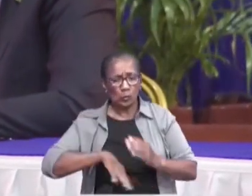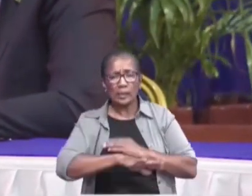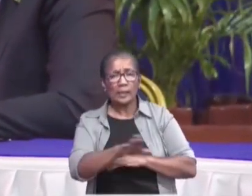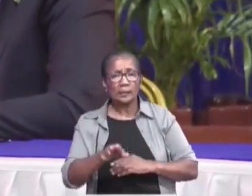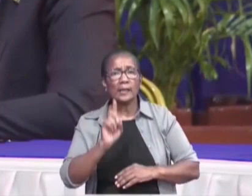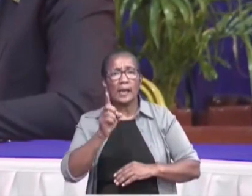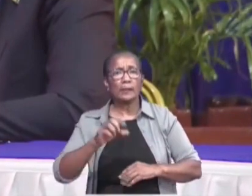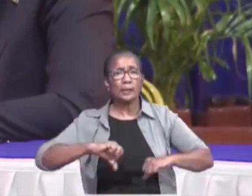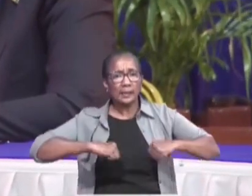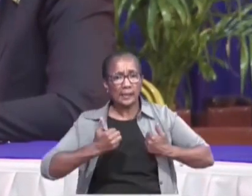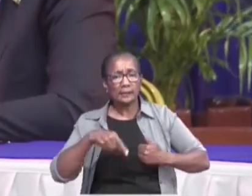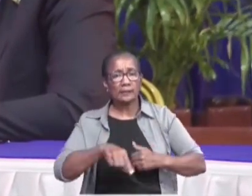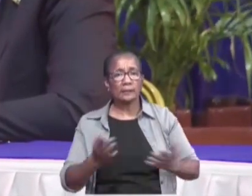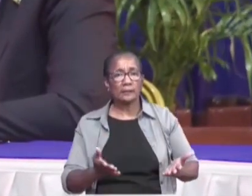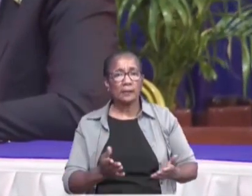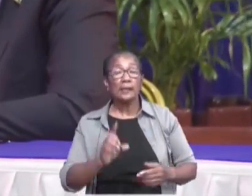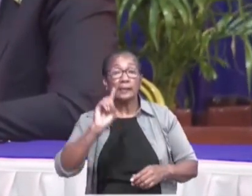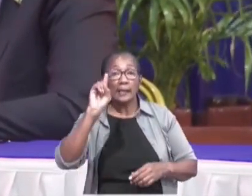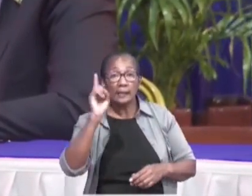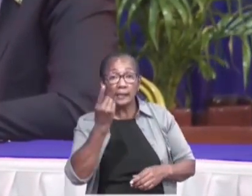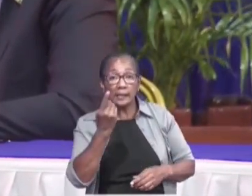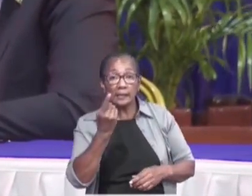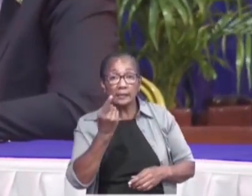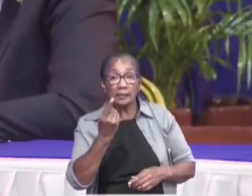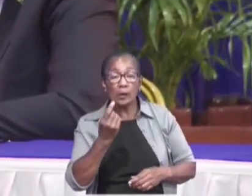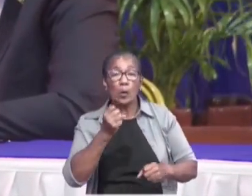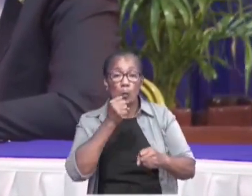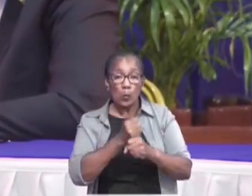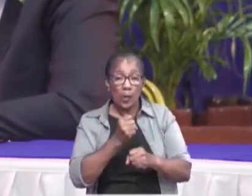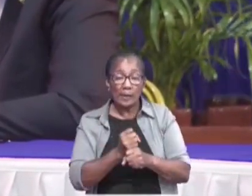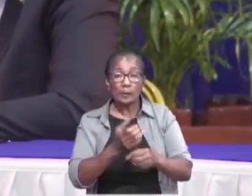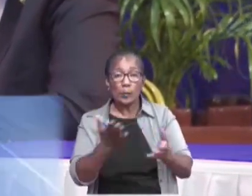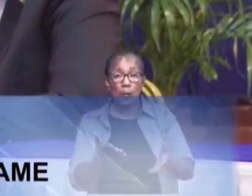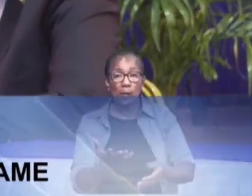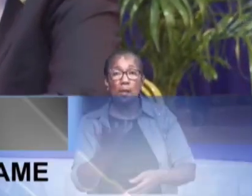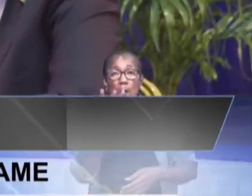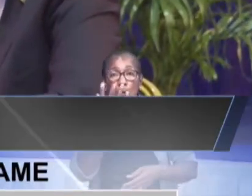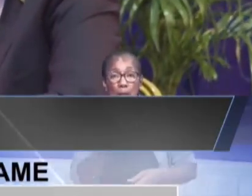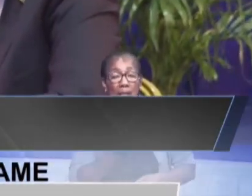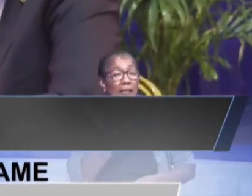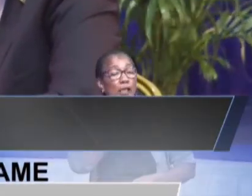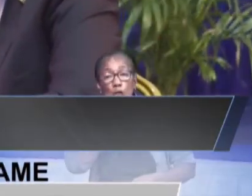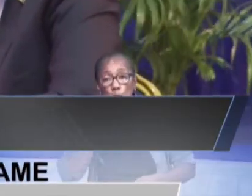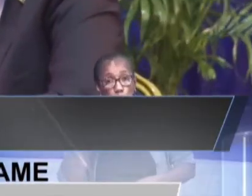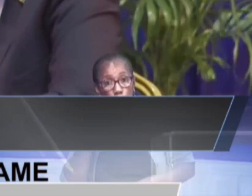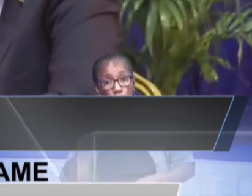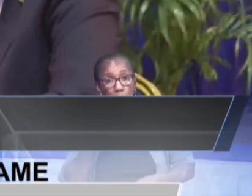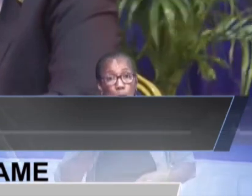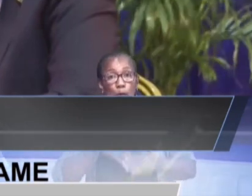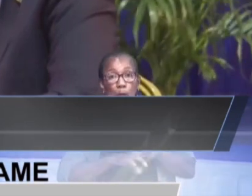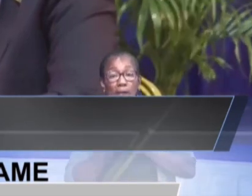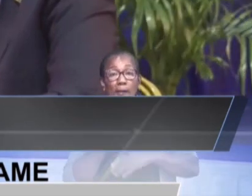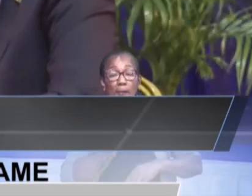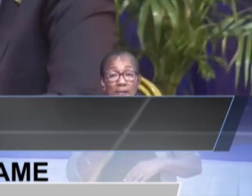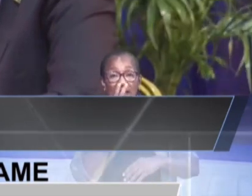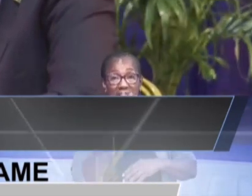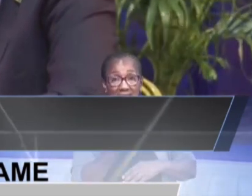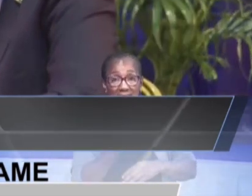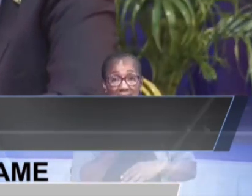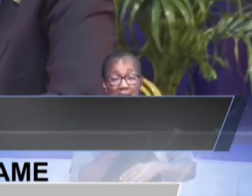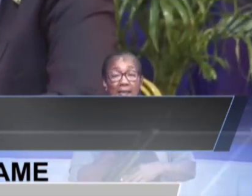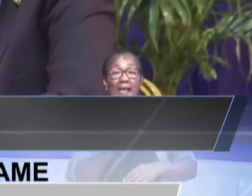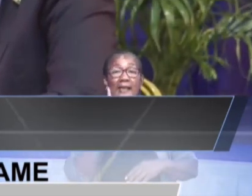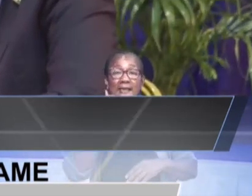het mee. Ten eerste gaan we ervoor dat wij geen doden hebben zoals we hebben gezien. En als je